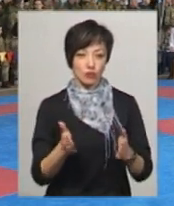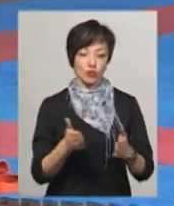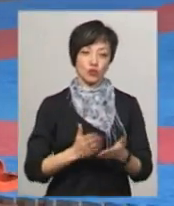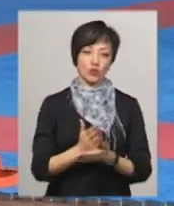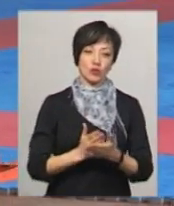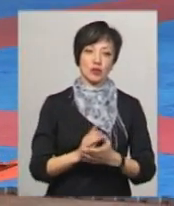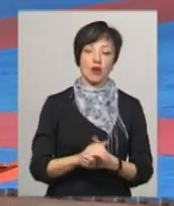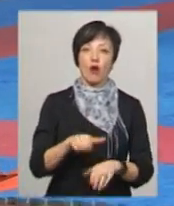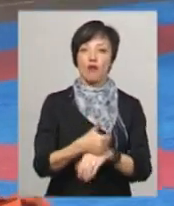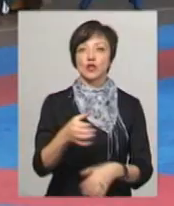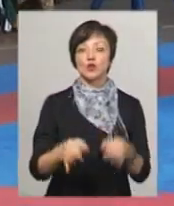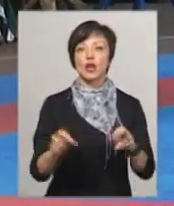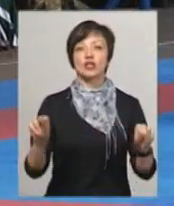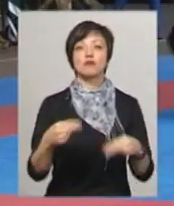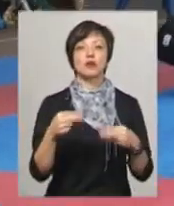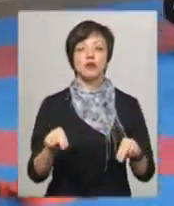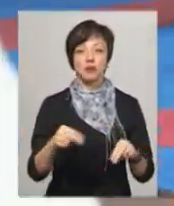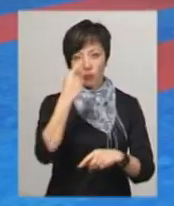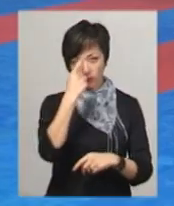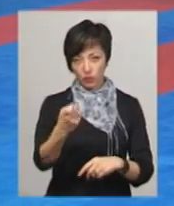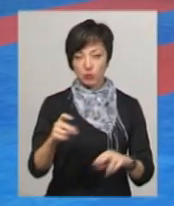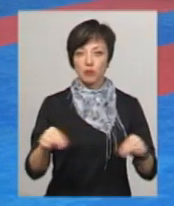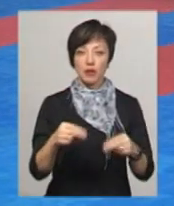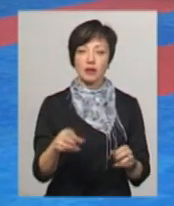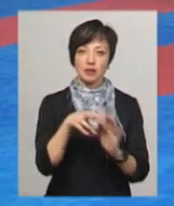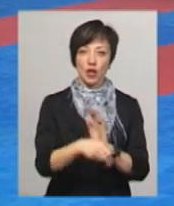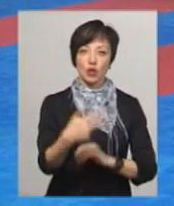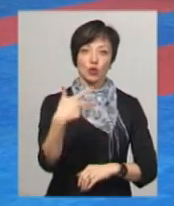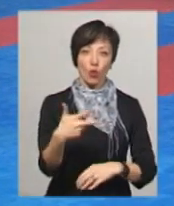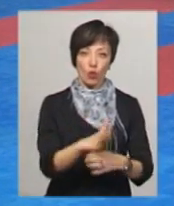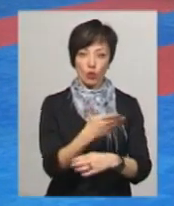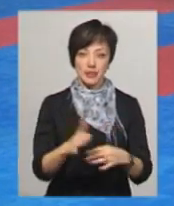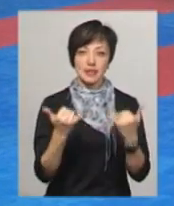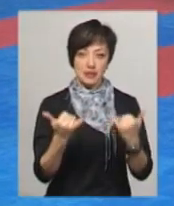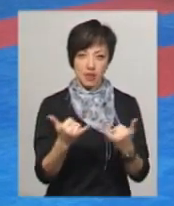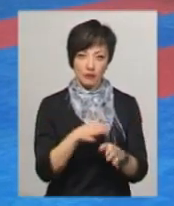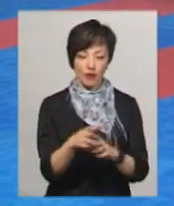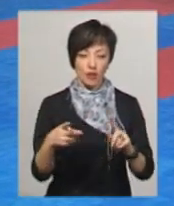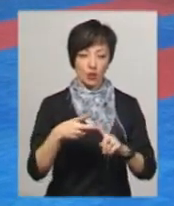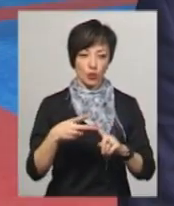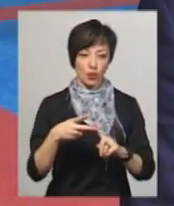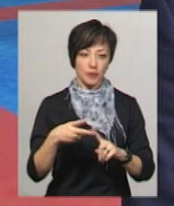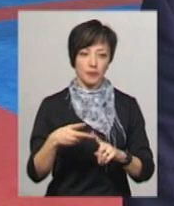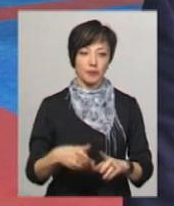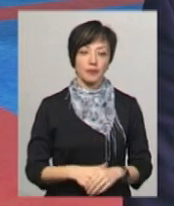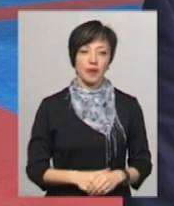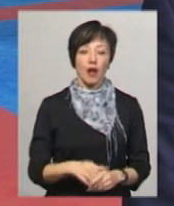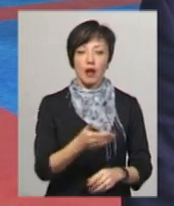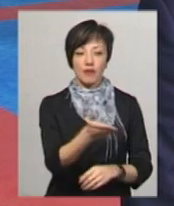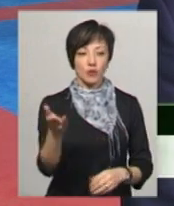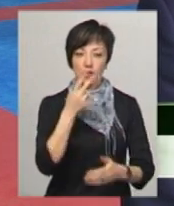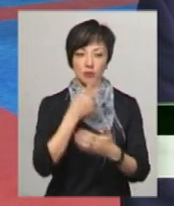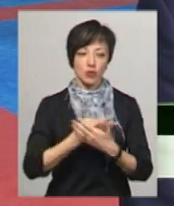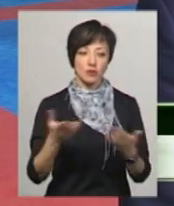службу. Головний суддя чемпіонату Гаррі Осідлевич повідомив, чемпіонат складається з 3 розділів. Зараз відбувається 2-й. Вони демонстрували